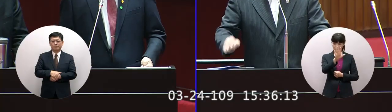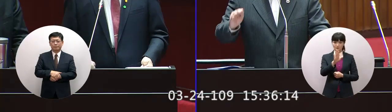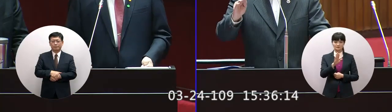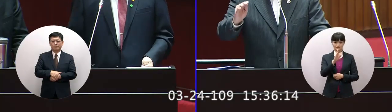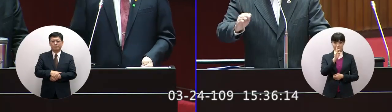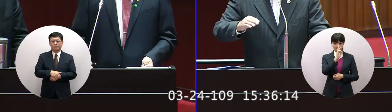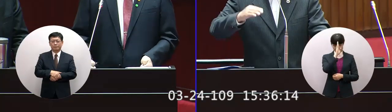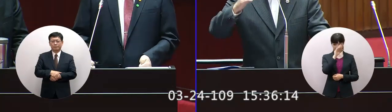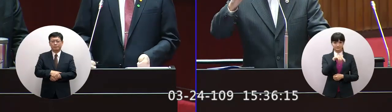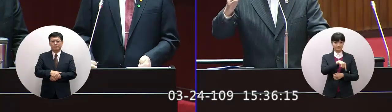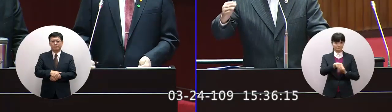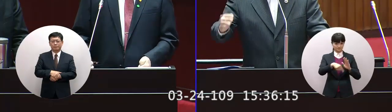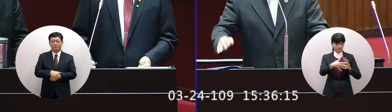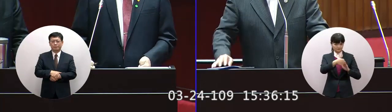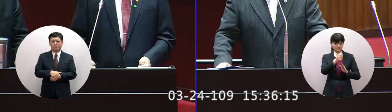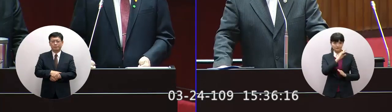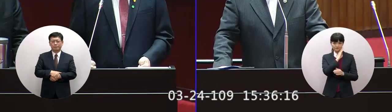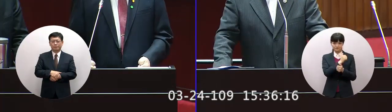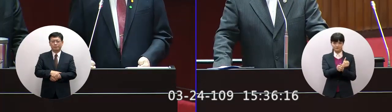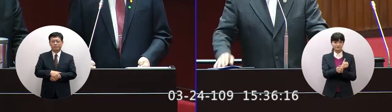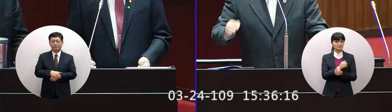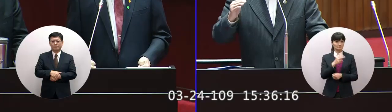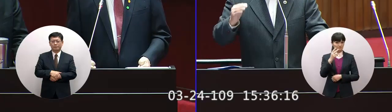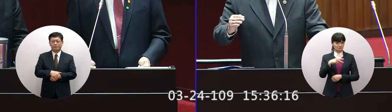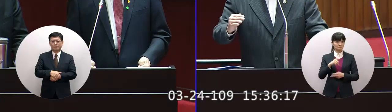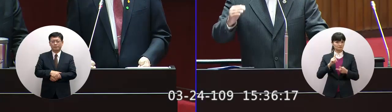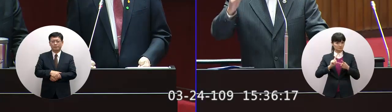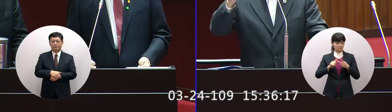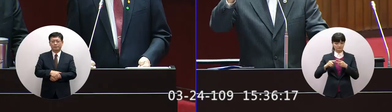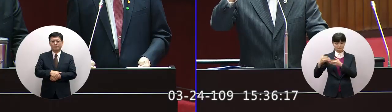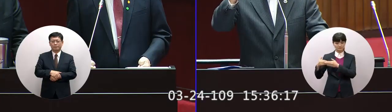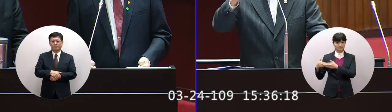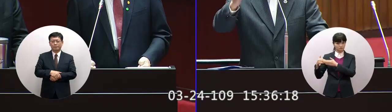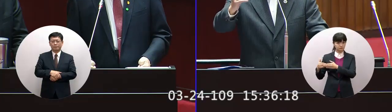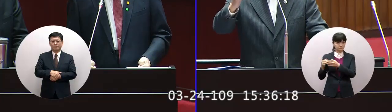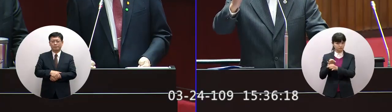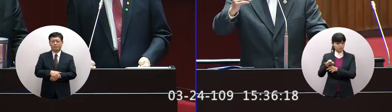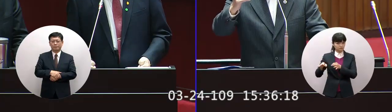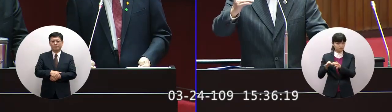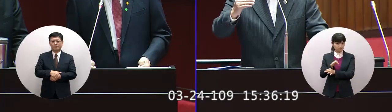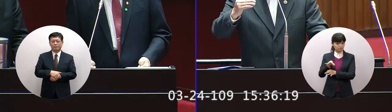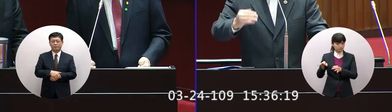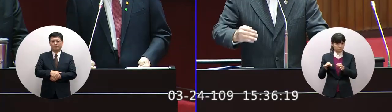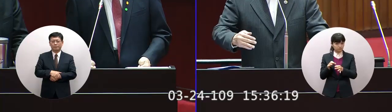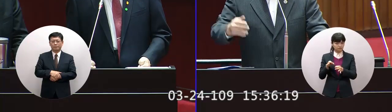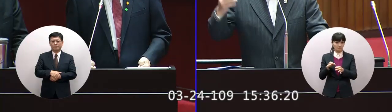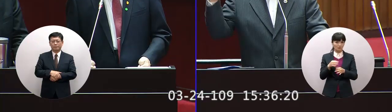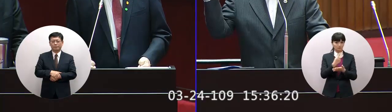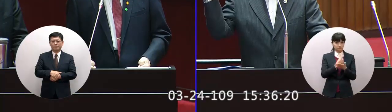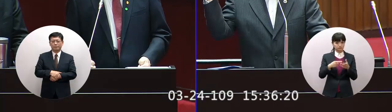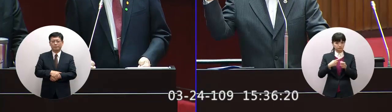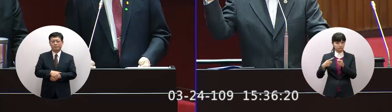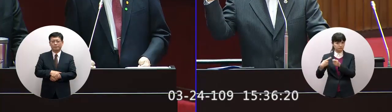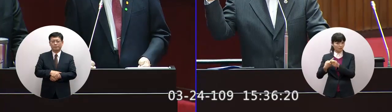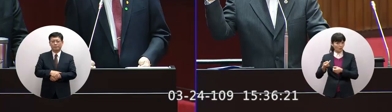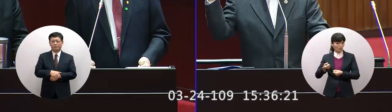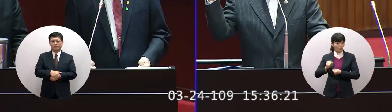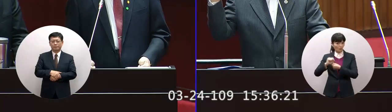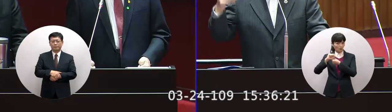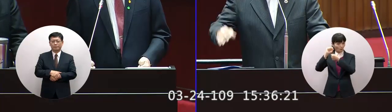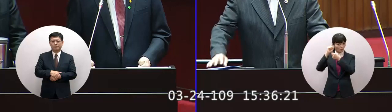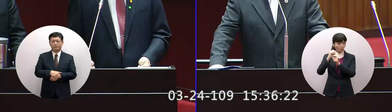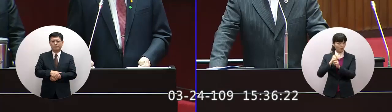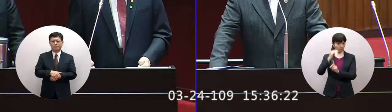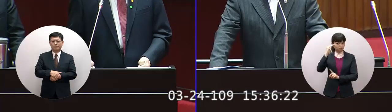考。那么针对中国大陆的贸易，反而是逐年的增加。这个可以看一下这